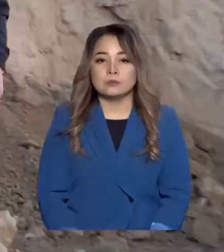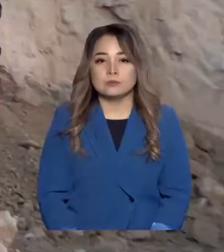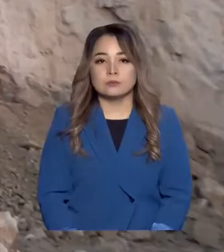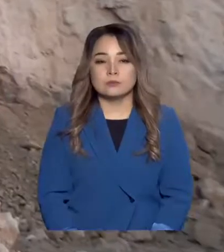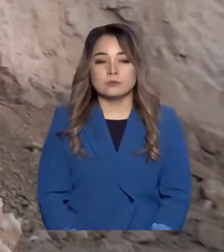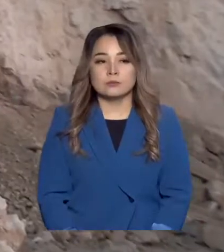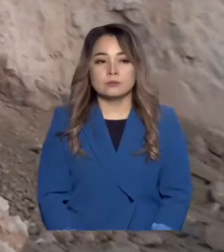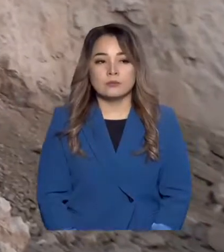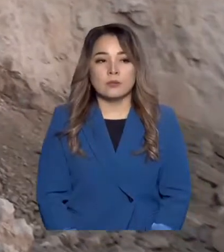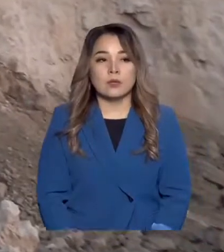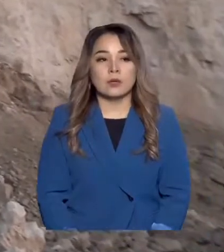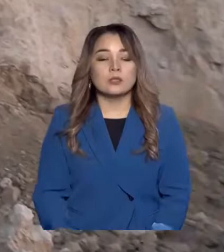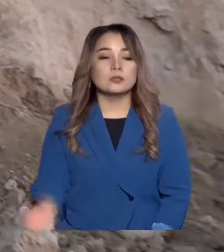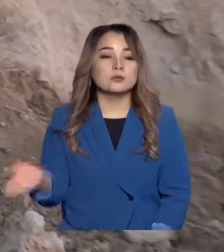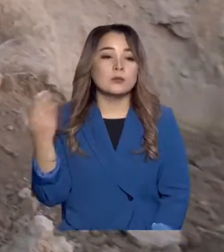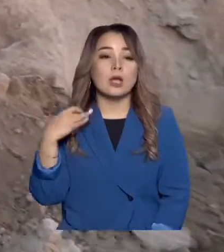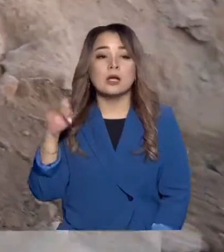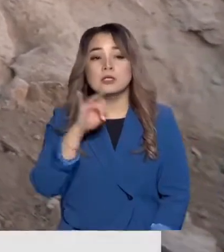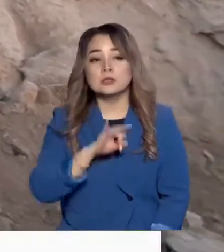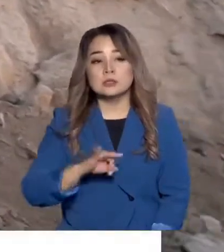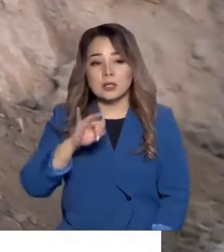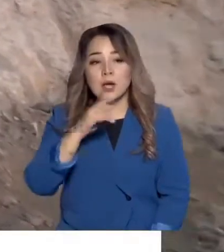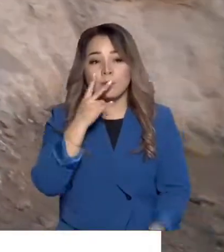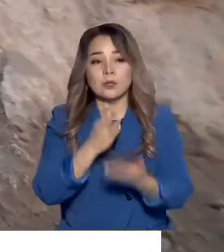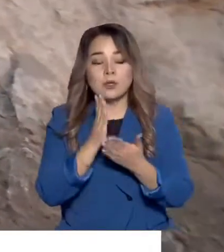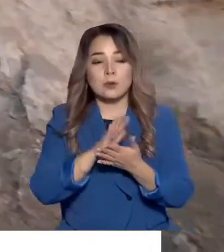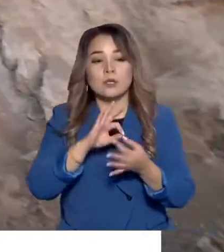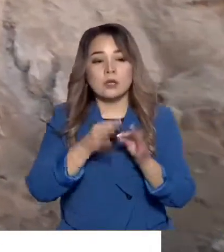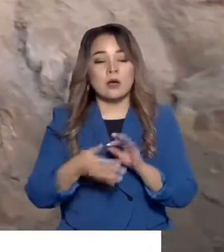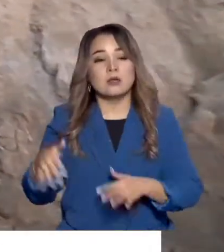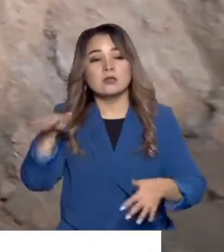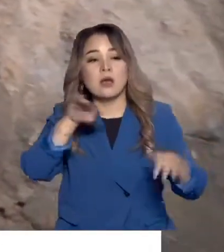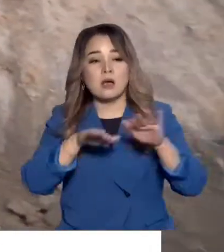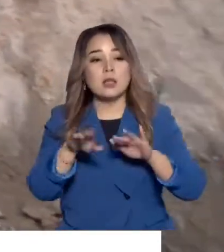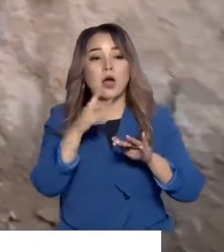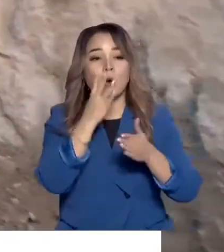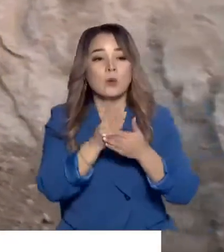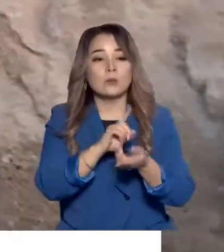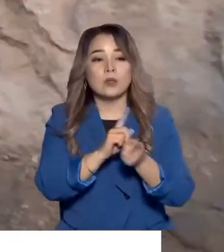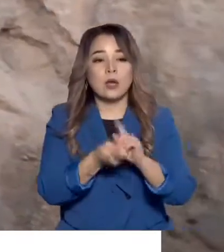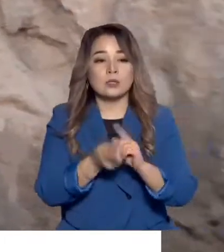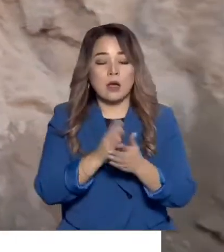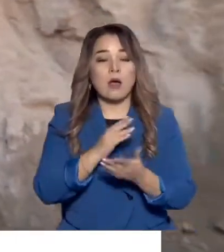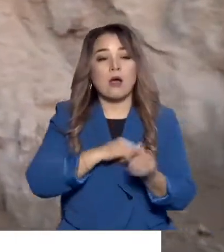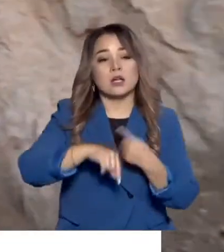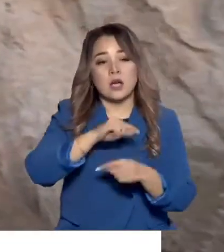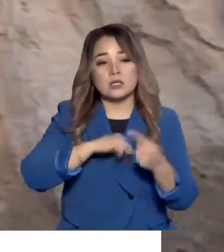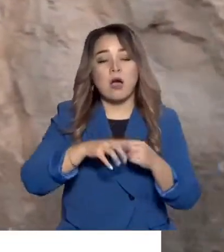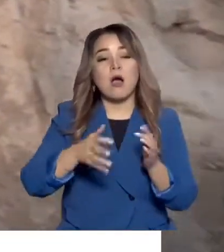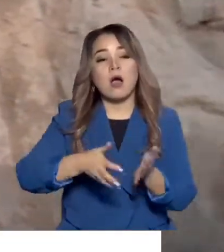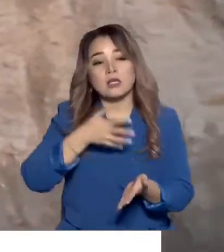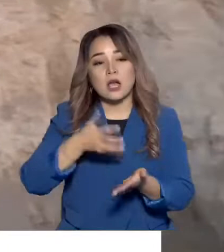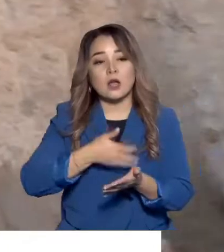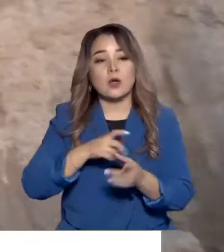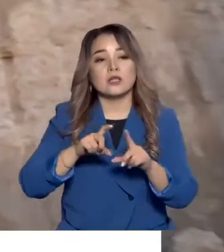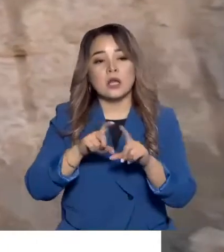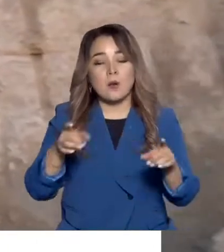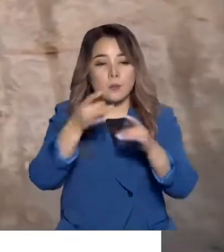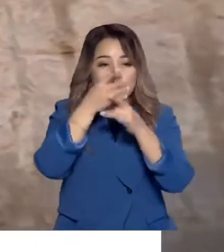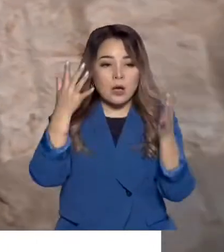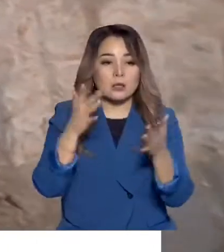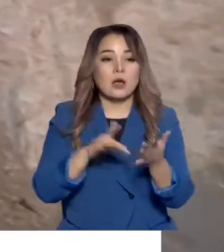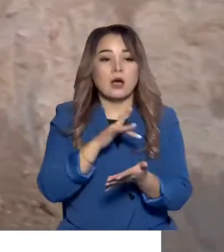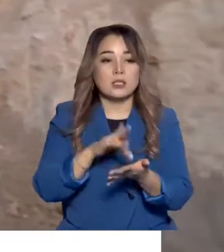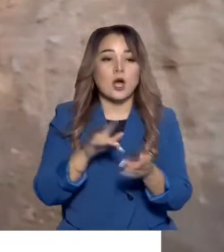Bir kezdegi biyik tarihi töbeşik bugünde mınadai terең sayga aynalgan paydaga konuqkan kasipker arheologiyalık nısanın mädeni kabatı